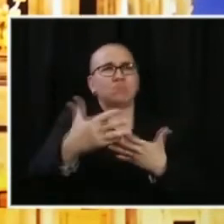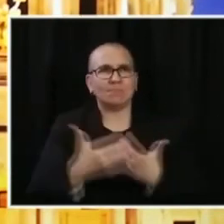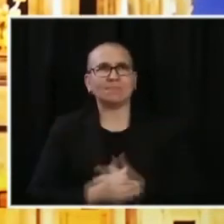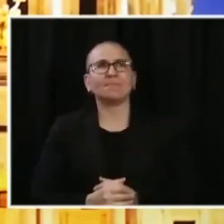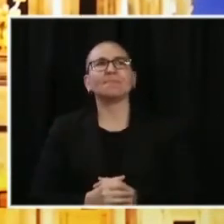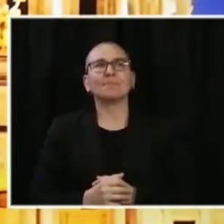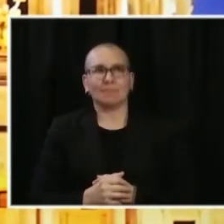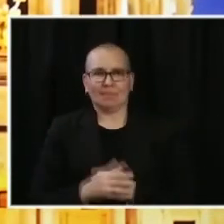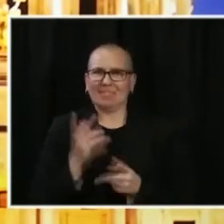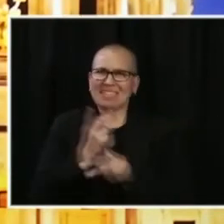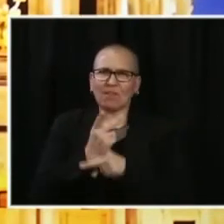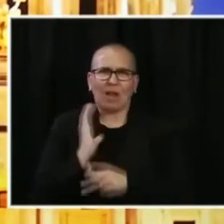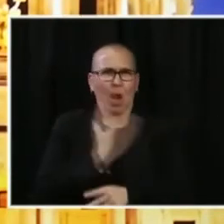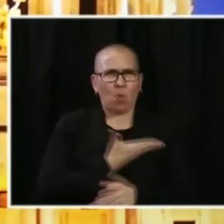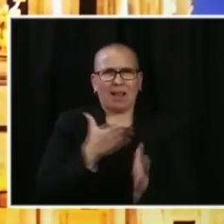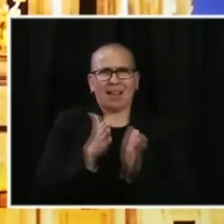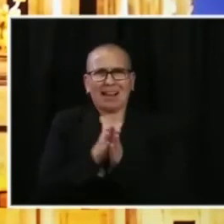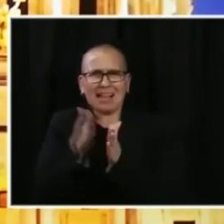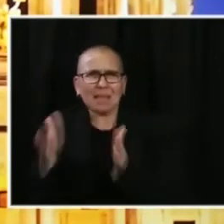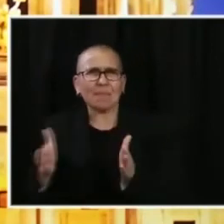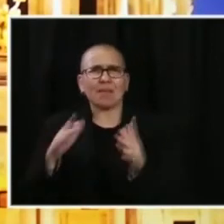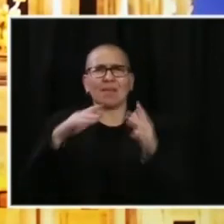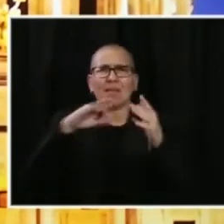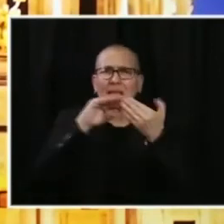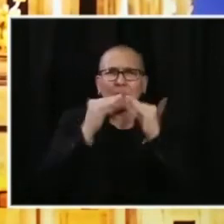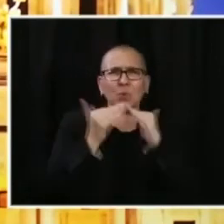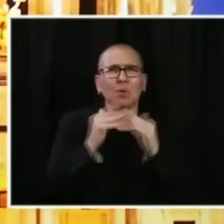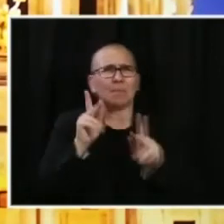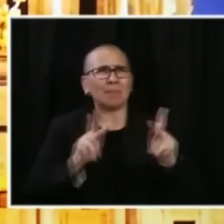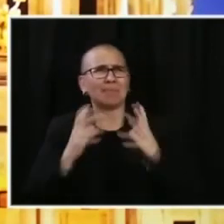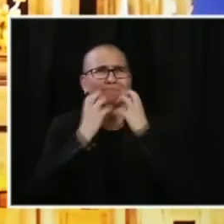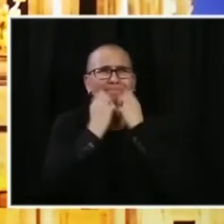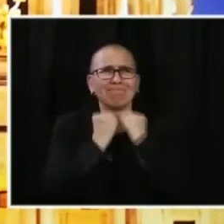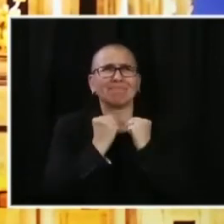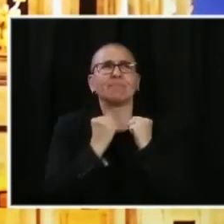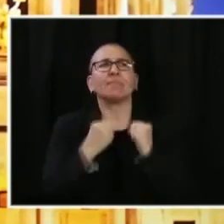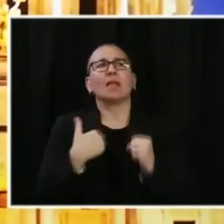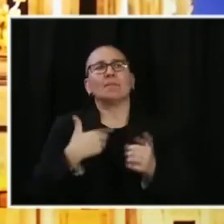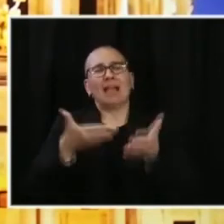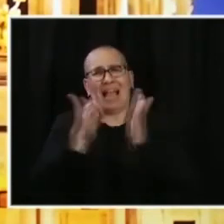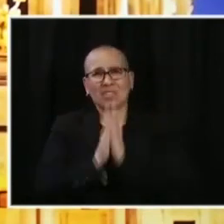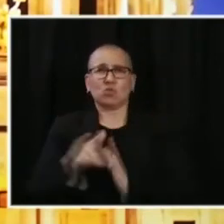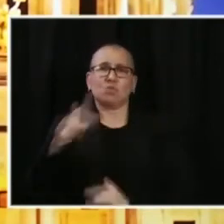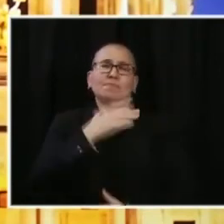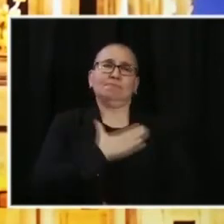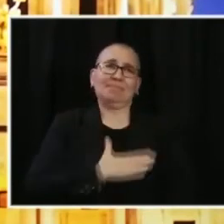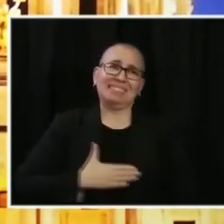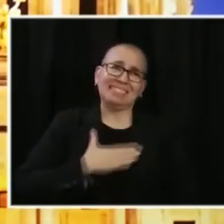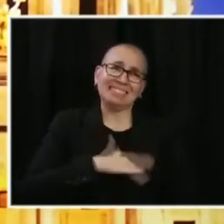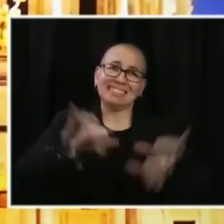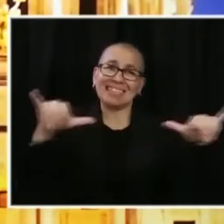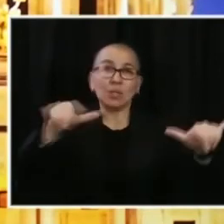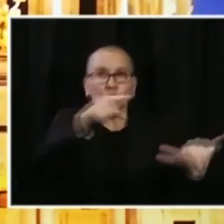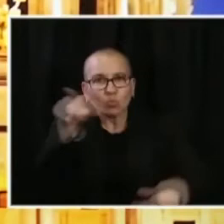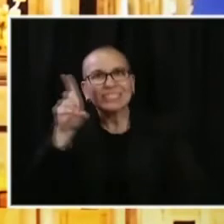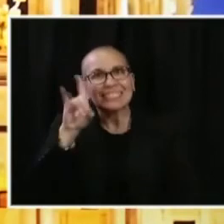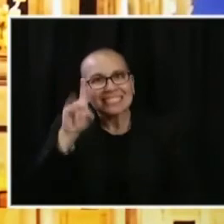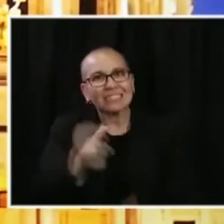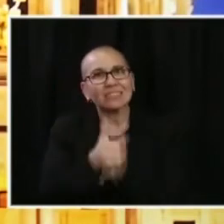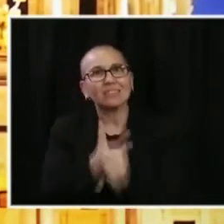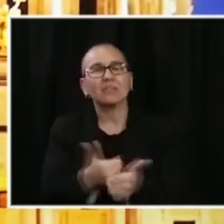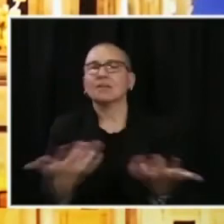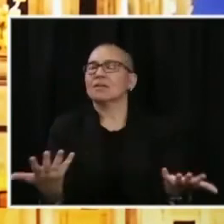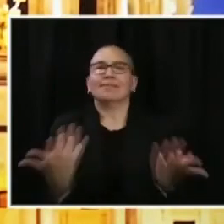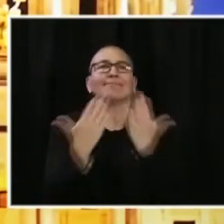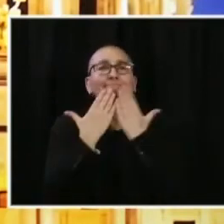Để biết khó trong chạp bế vô rồi, nhớ khó là một sách chùa rồi, nên nhớ rồi là bế. Cú hai cái đấy nhớ tùy hồ chế, nên nhớ nhớ hồ chế. Vì thế